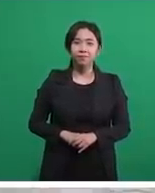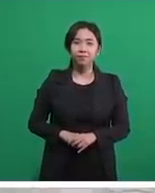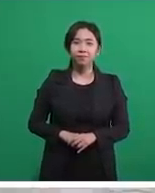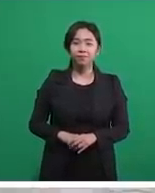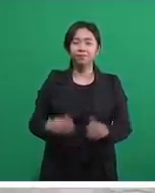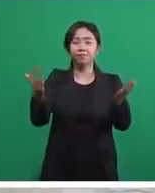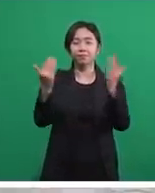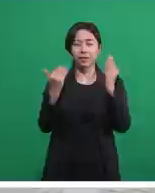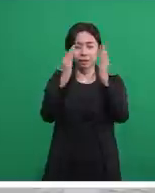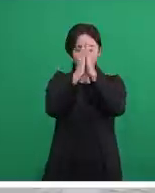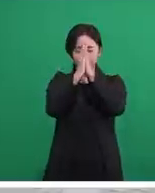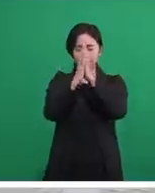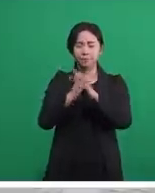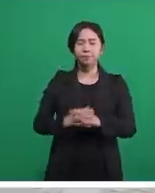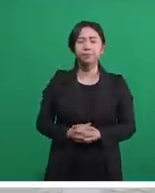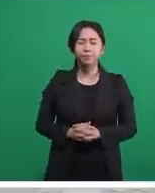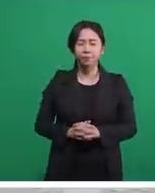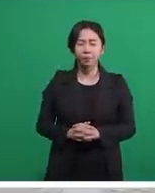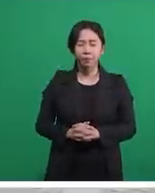Marilah kita berdoa.